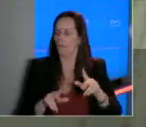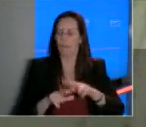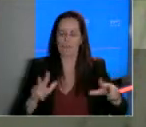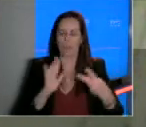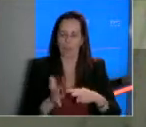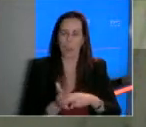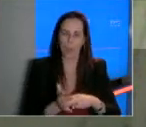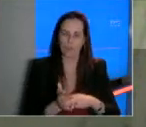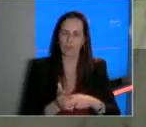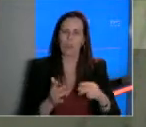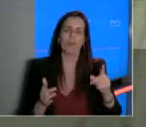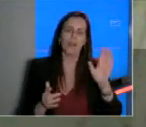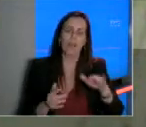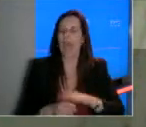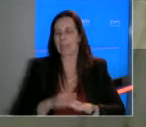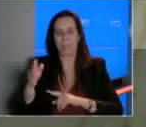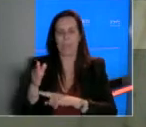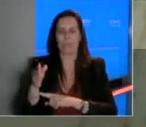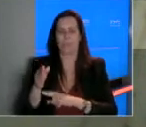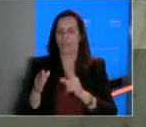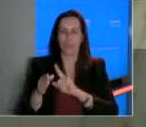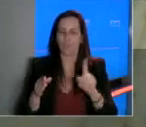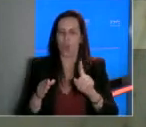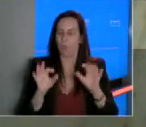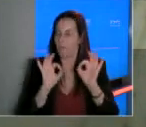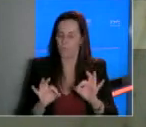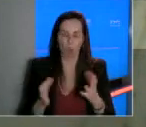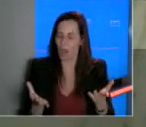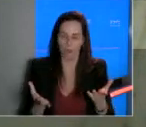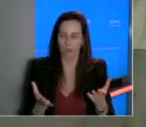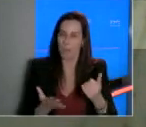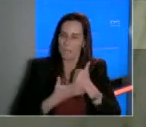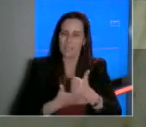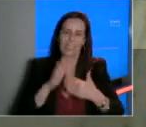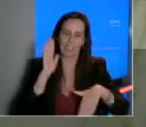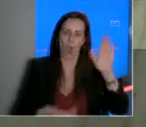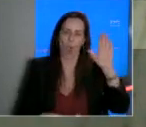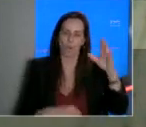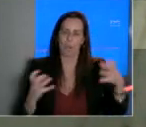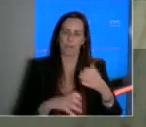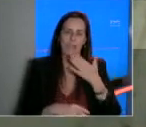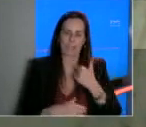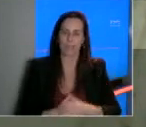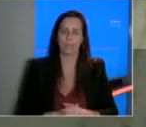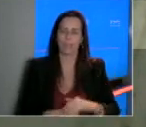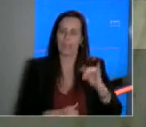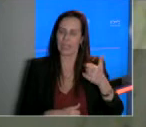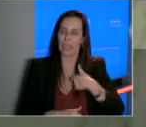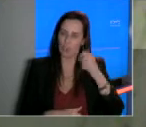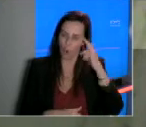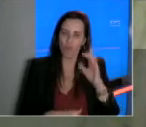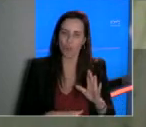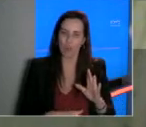הישראלית בתוך השיח של הימין, שהוא לא בפועל מייצג את הרוב בחברה הישראלית. כן, אני